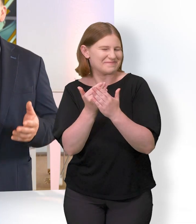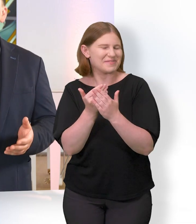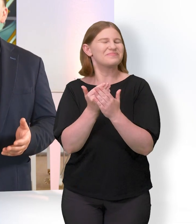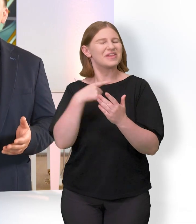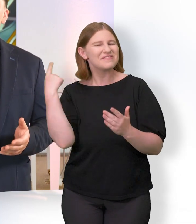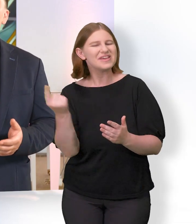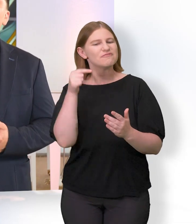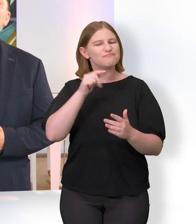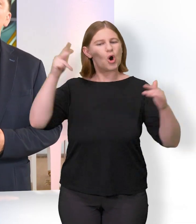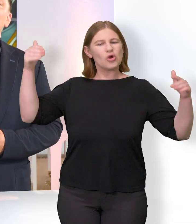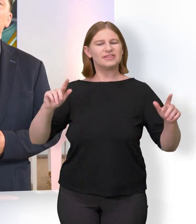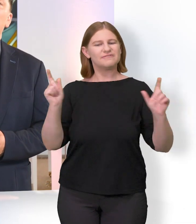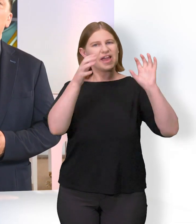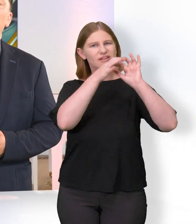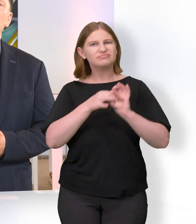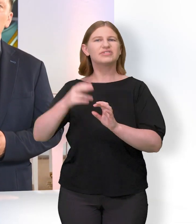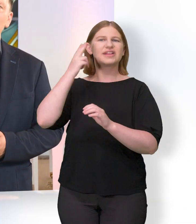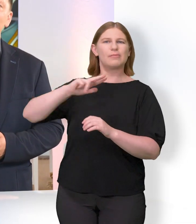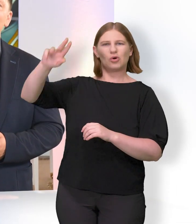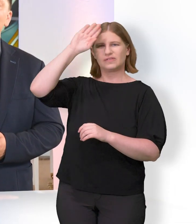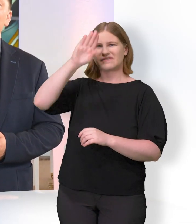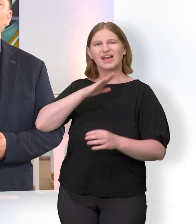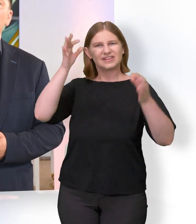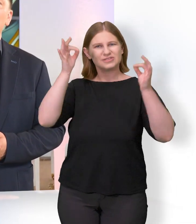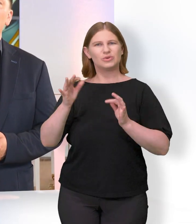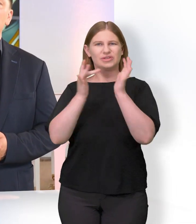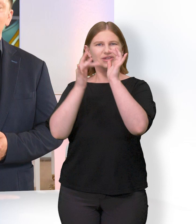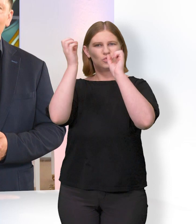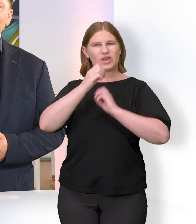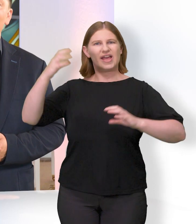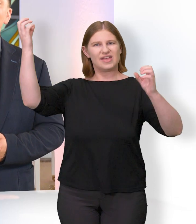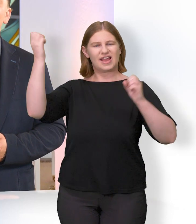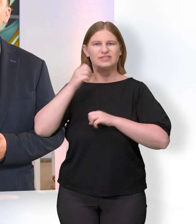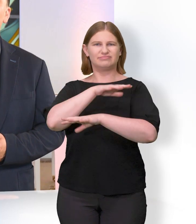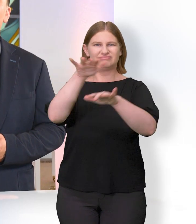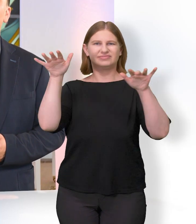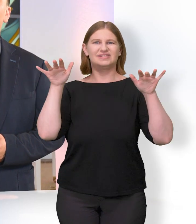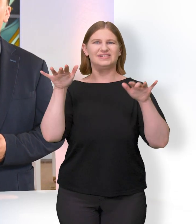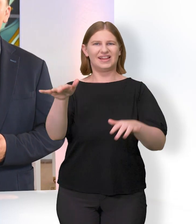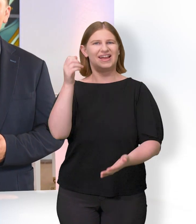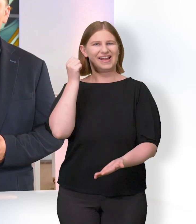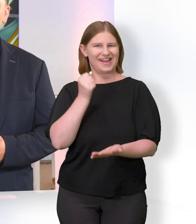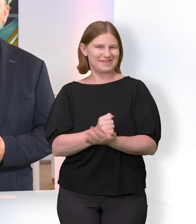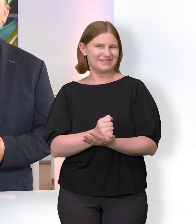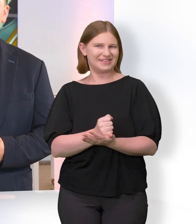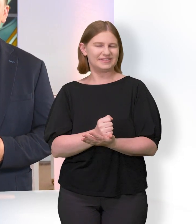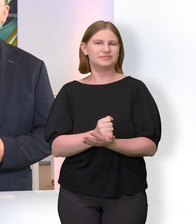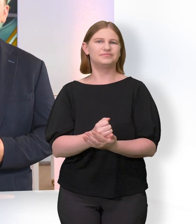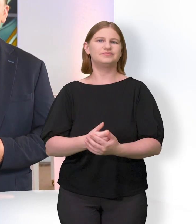Im Namen Gottes, des Vaters und des Sohnes und des Heiligen Geistes. Amen.